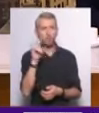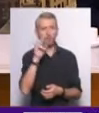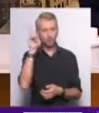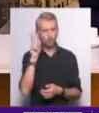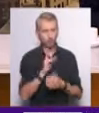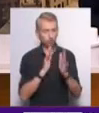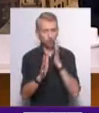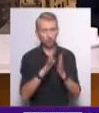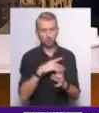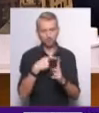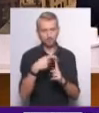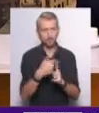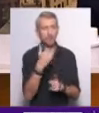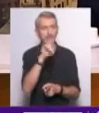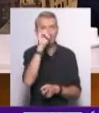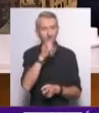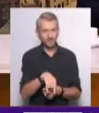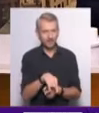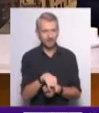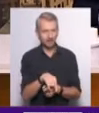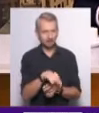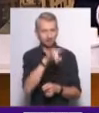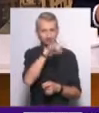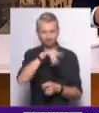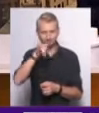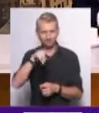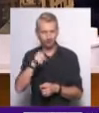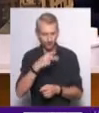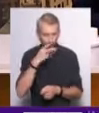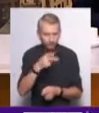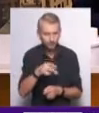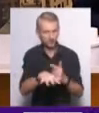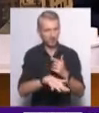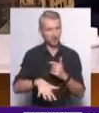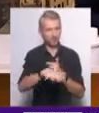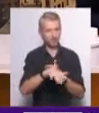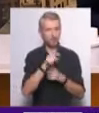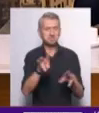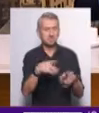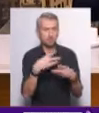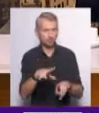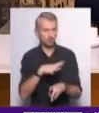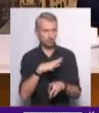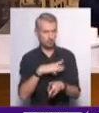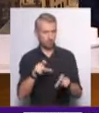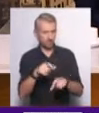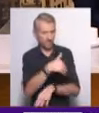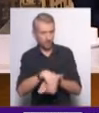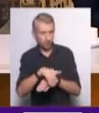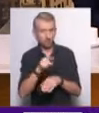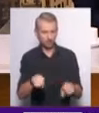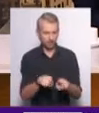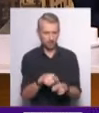що їхні вікна виходять у їхній двір. Тому їм навіть не доводилося чергувати. Вони і так бачили, що